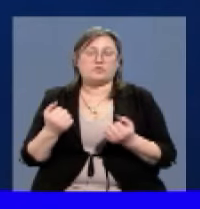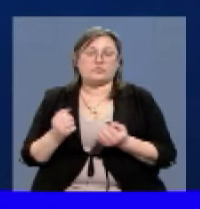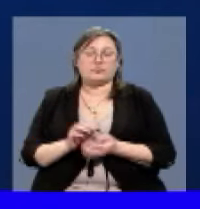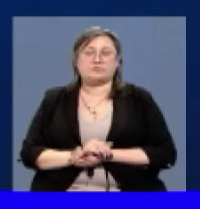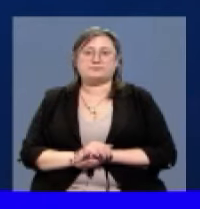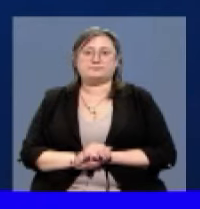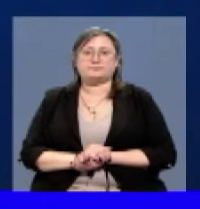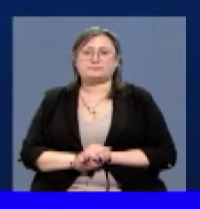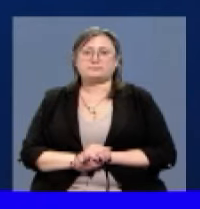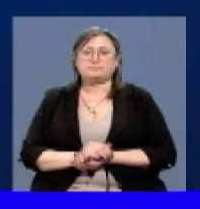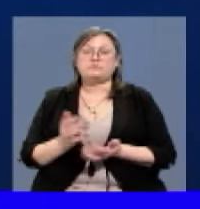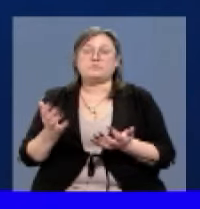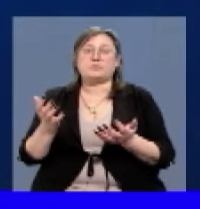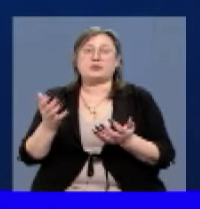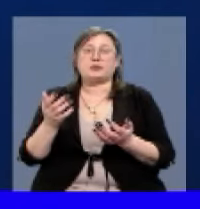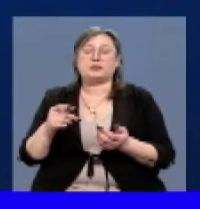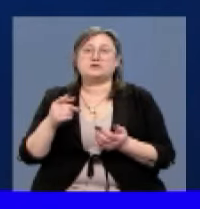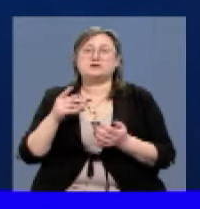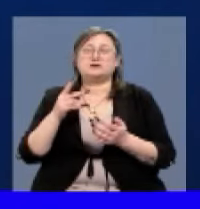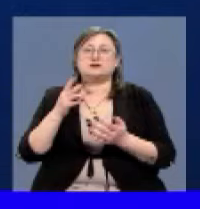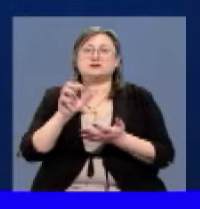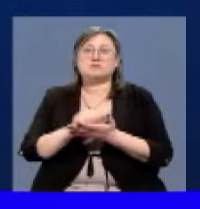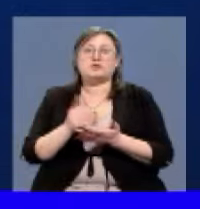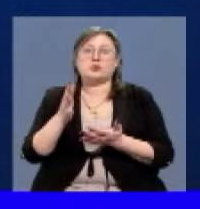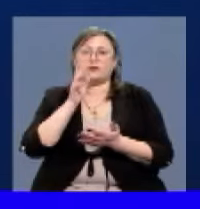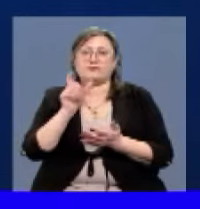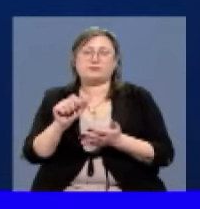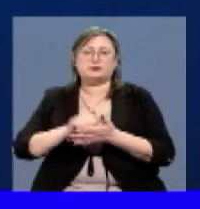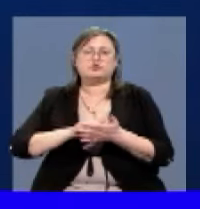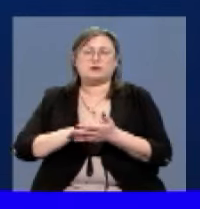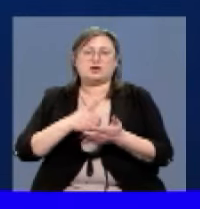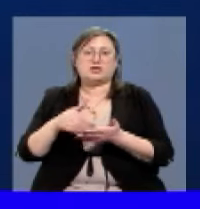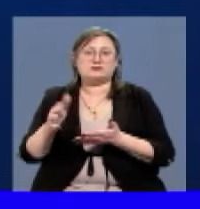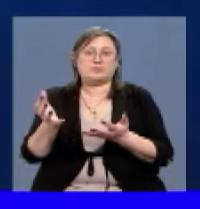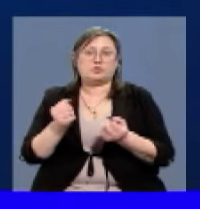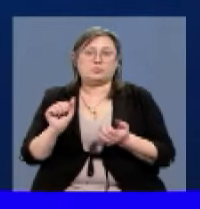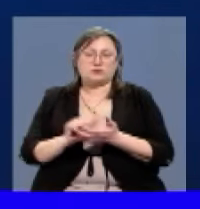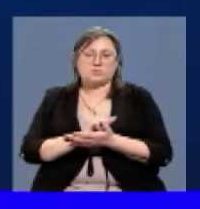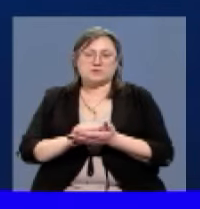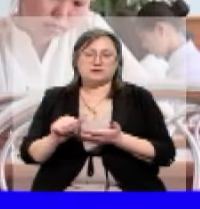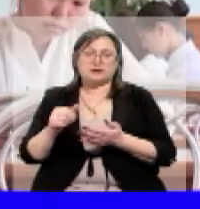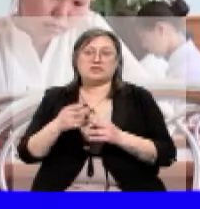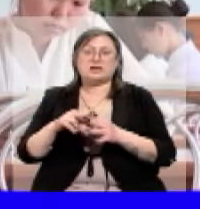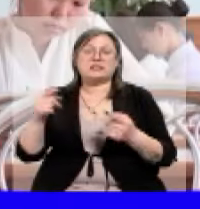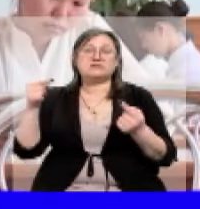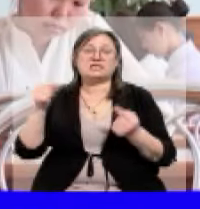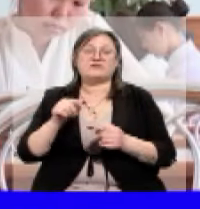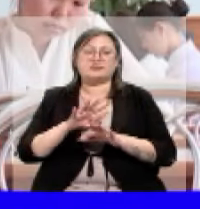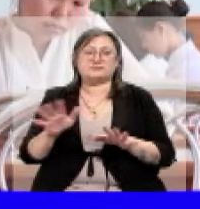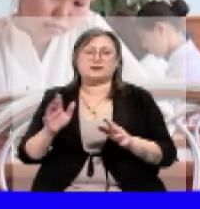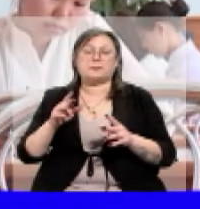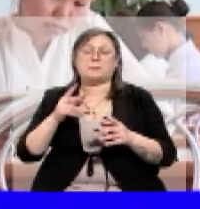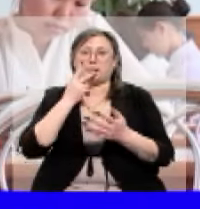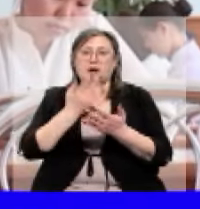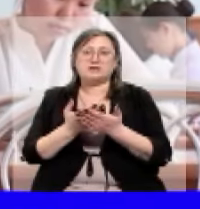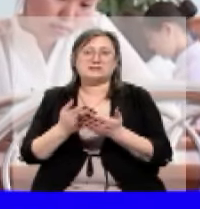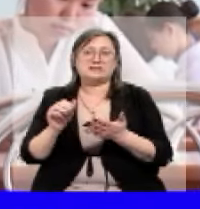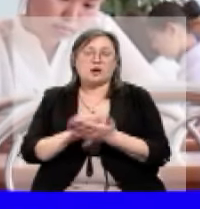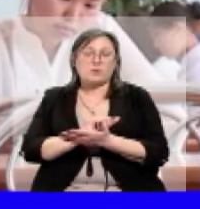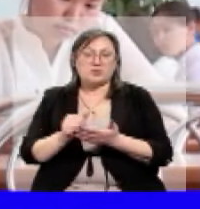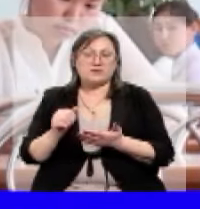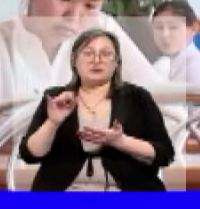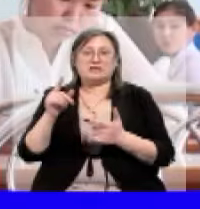алды даярлық дайындығын сол жерден алған шығар. Ол деген мектеп деген оның ешқандай айырмашылығы жоқ. 9-ші сынып түлектері мен олардың